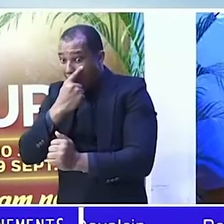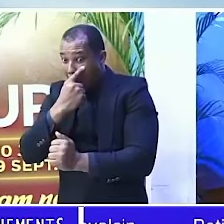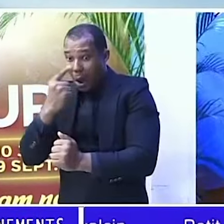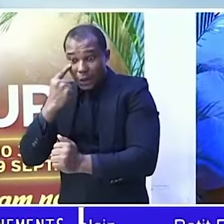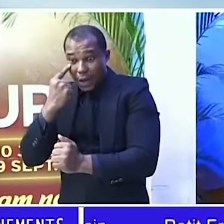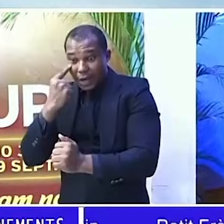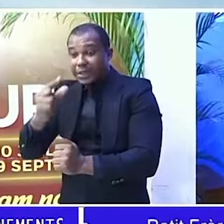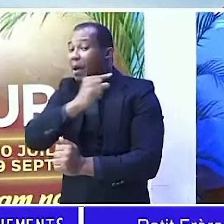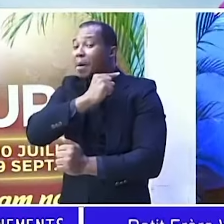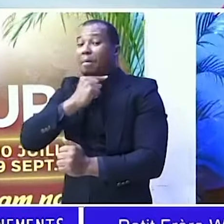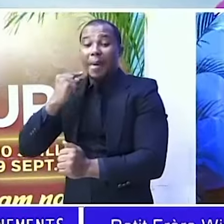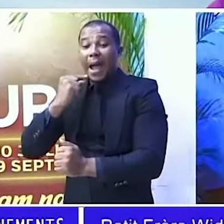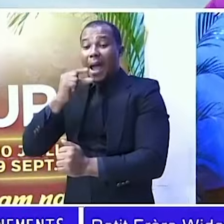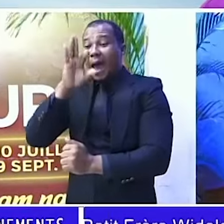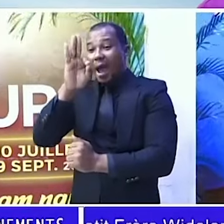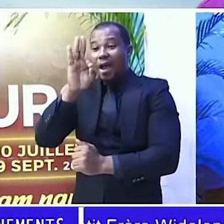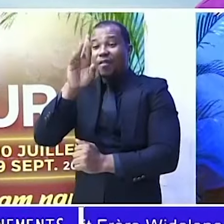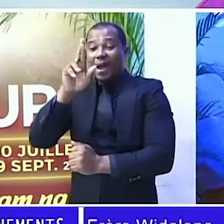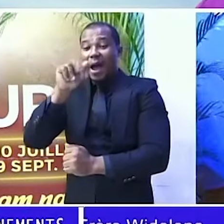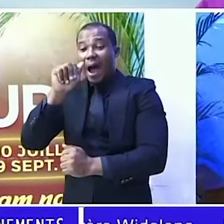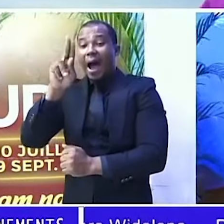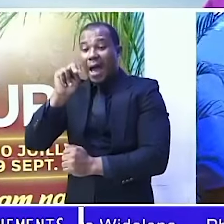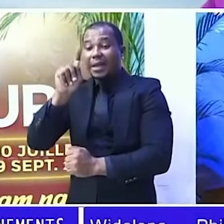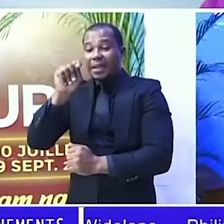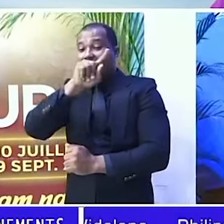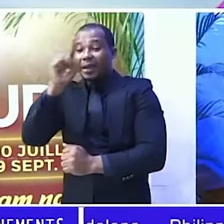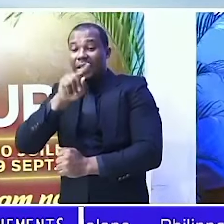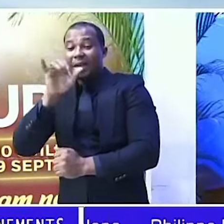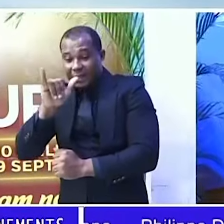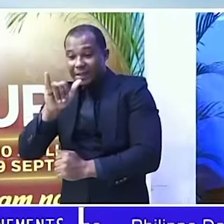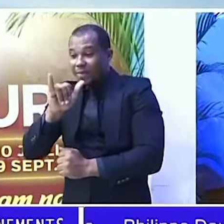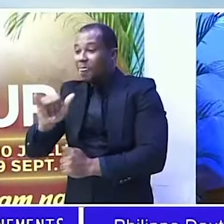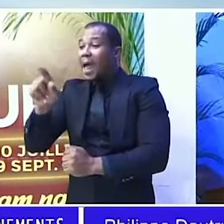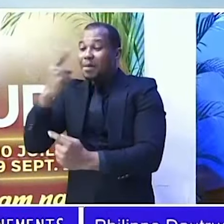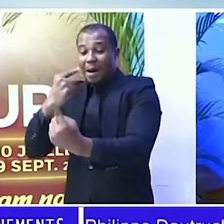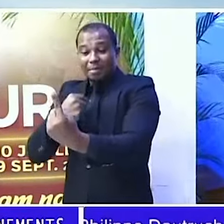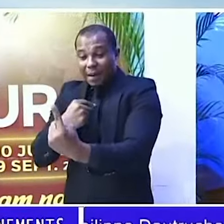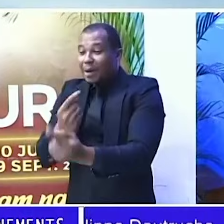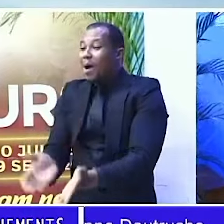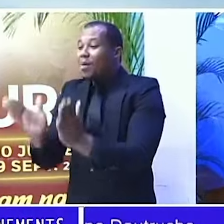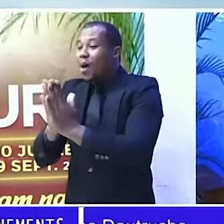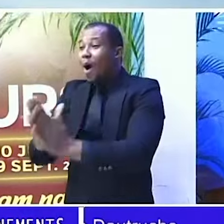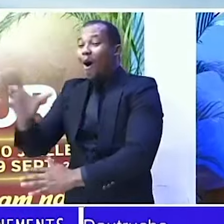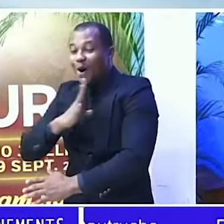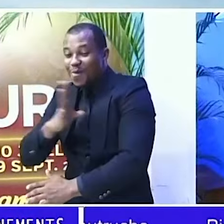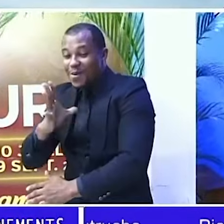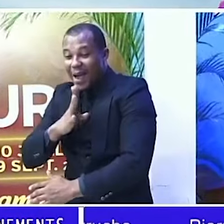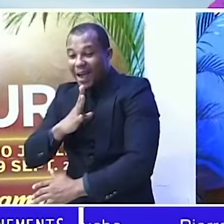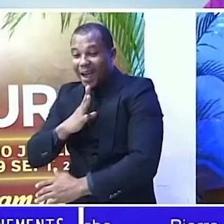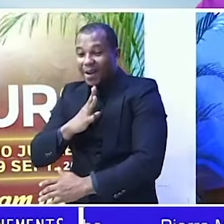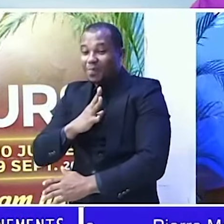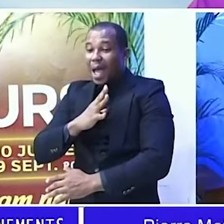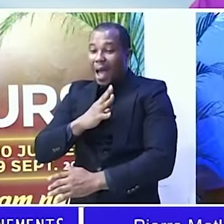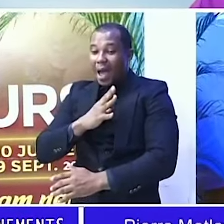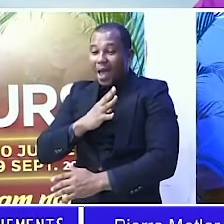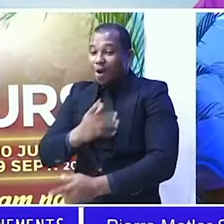Franzi, comment y est? Moi, pour t'a dit Monseigneur Dumas, comment y est? C'est Monseigneur Dumas qui a demandé, Père Franzi, comment y est? Après, venir